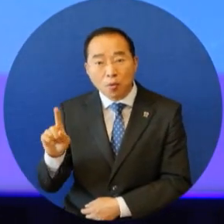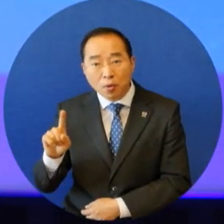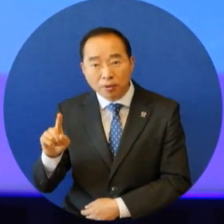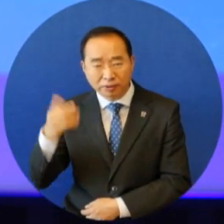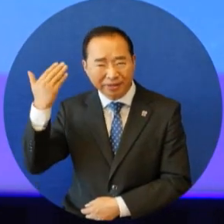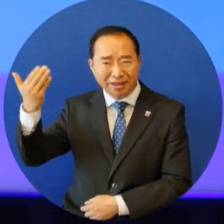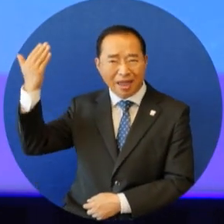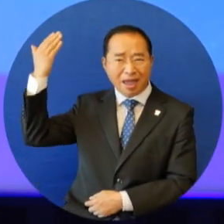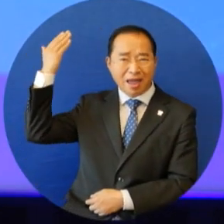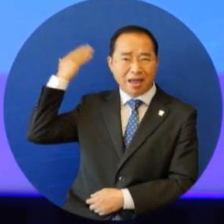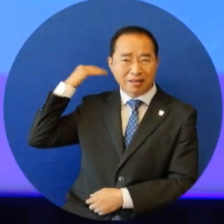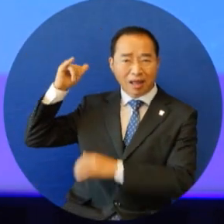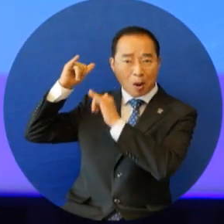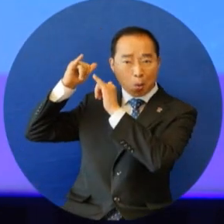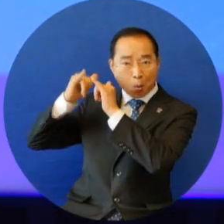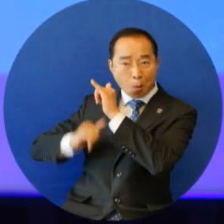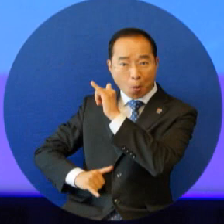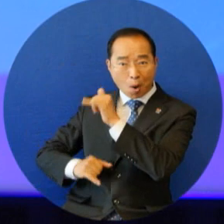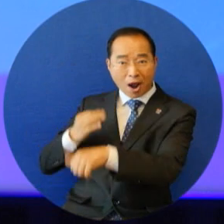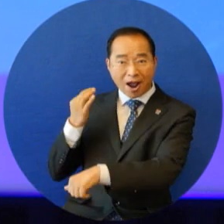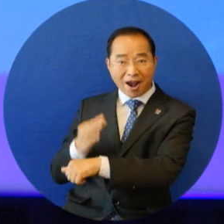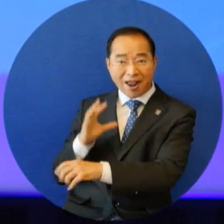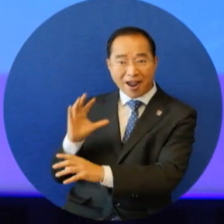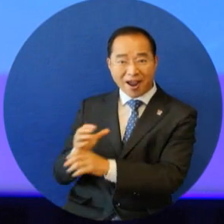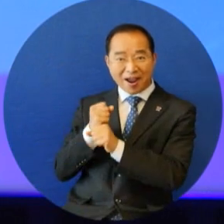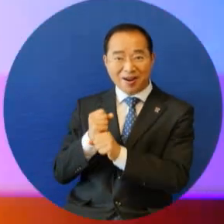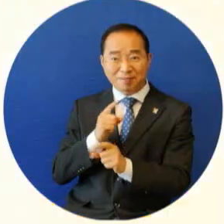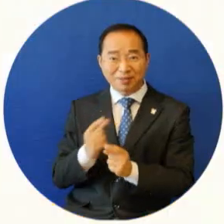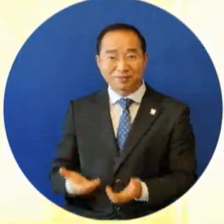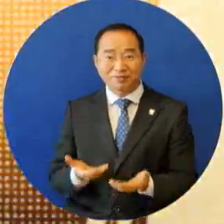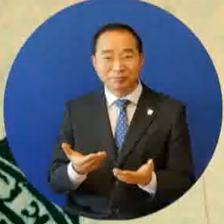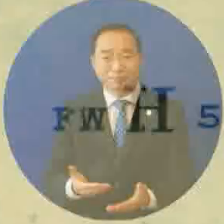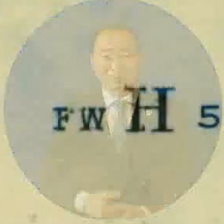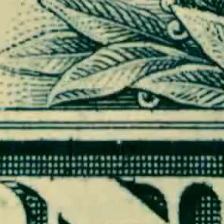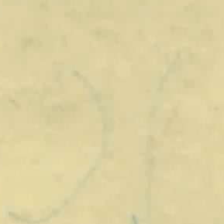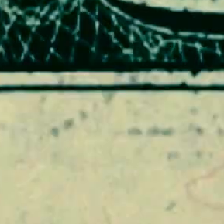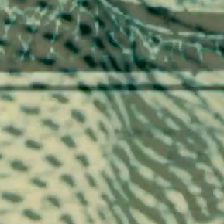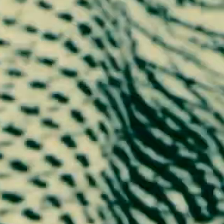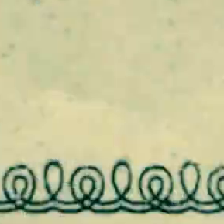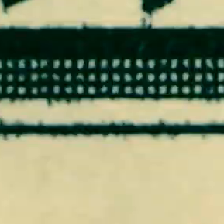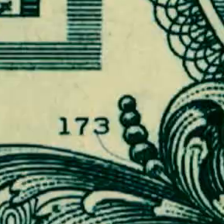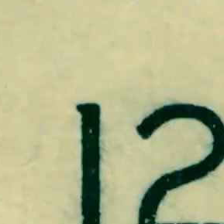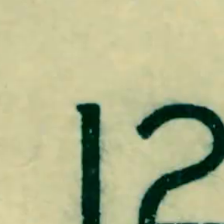그 히스토리를 간략하게 말씀을 드리겠습니다.